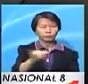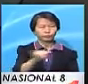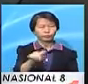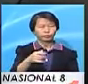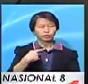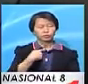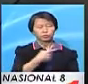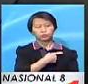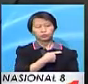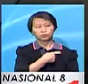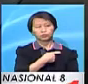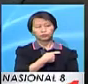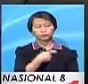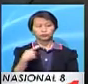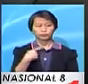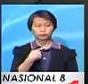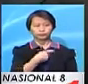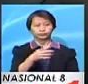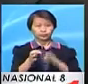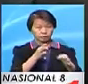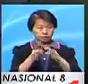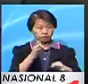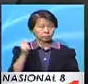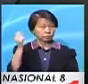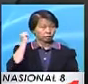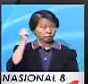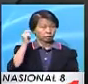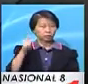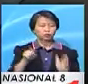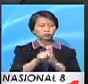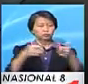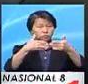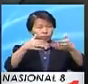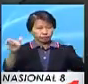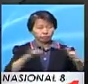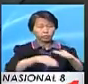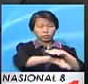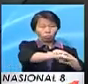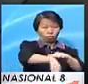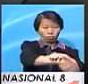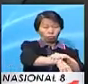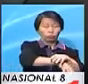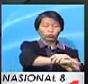yang kita terangkan tadi, terbuka kepada undian